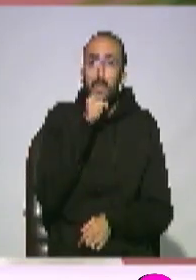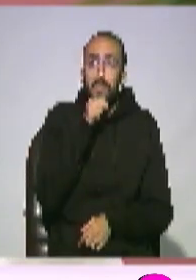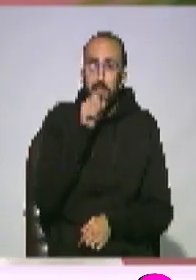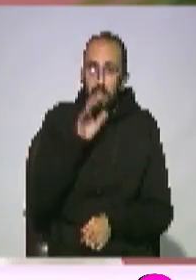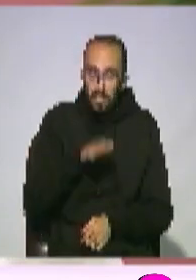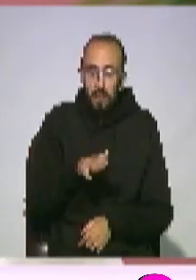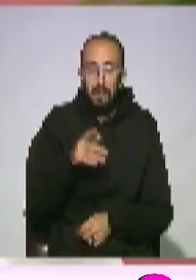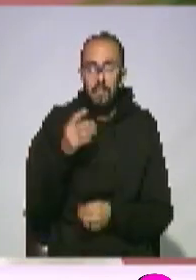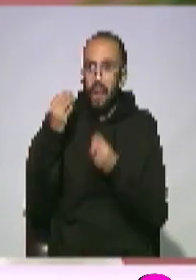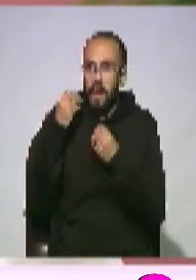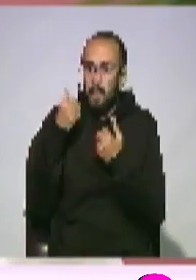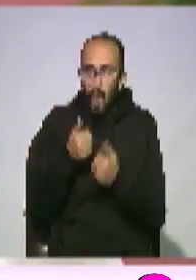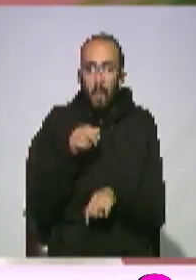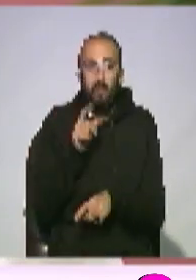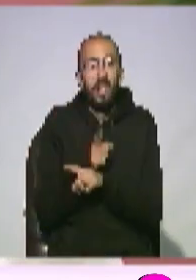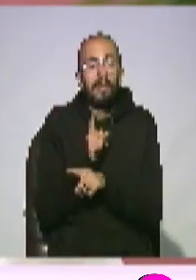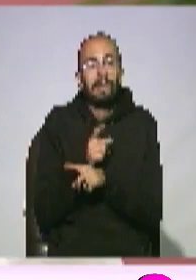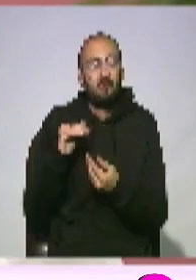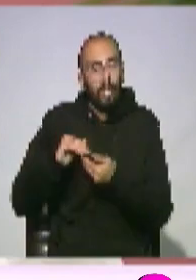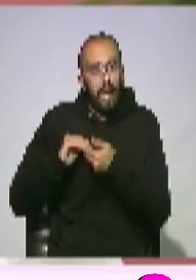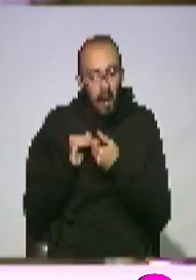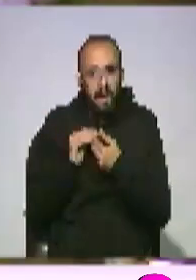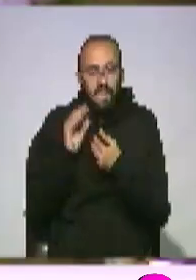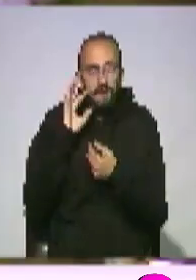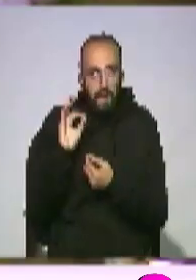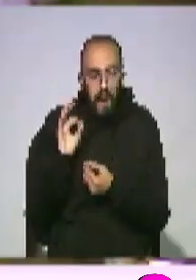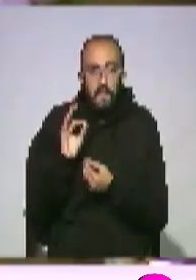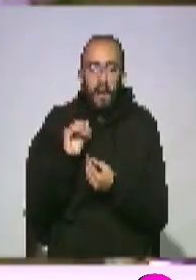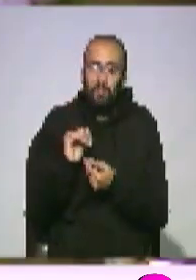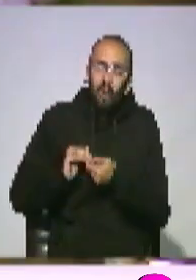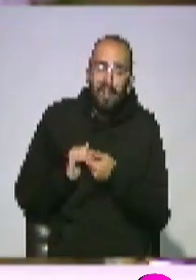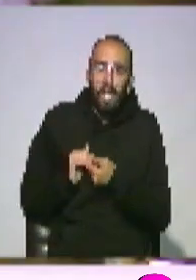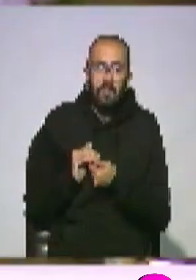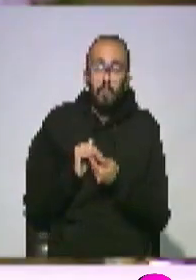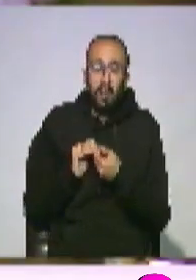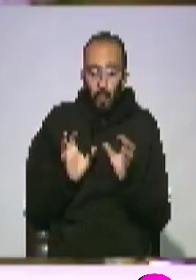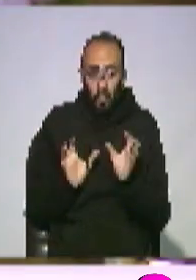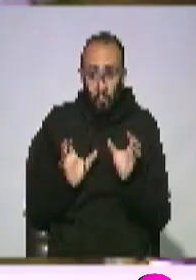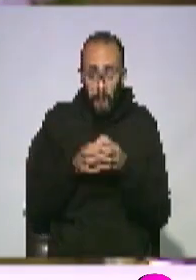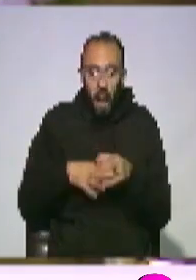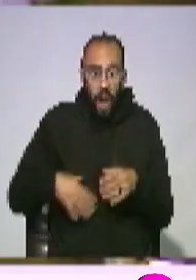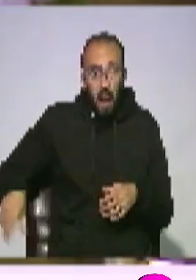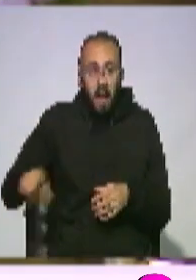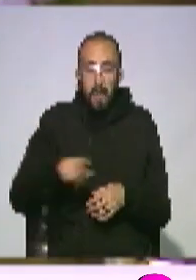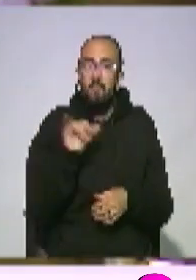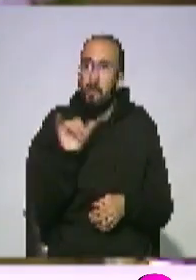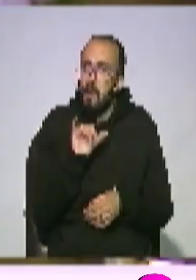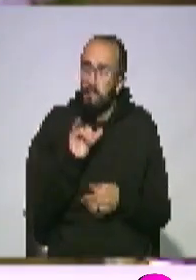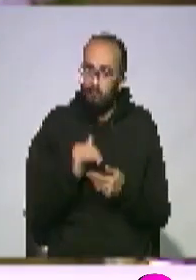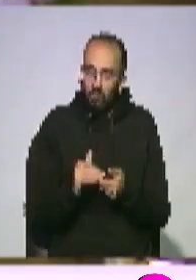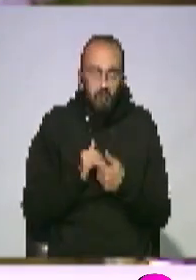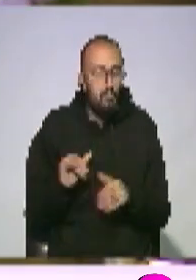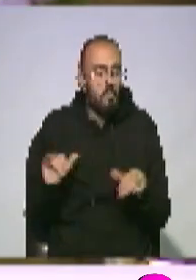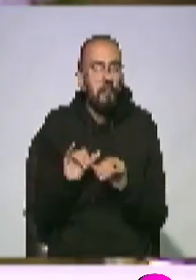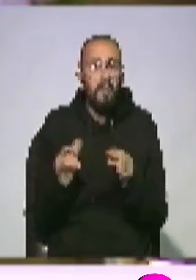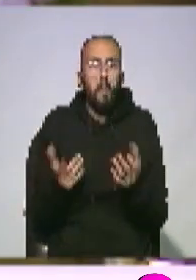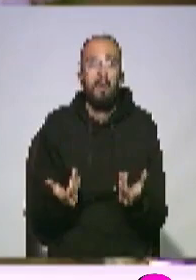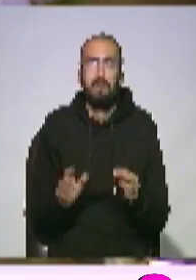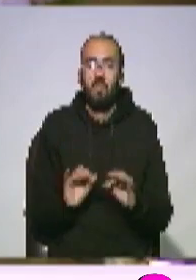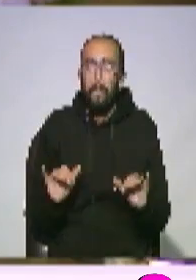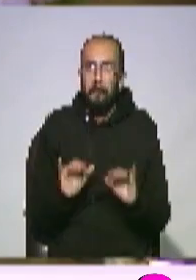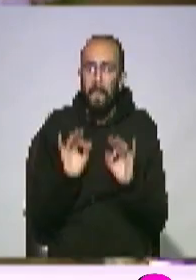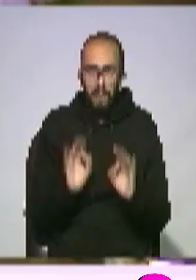ظل وجود مدرس بيعطي يعني حكمه. برضو المجتمع حوالينا مهم ان احنا طبعا نبقى طبعا طبعا،